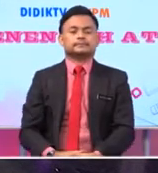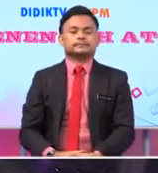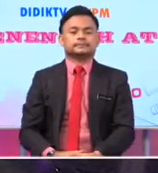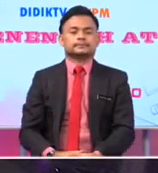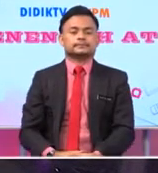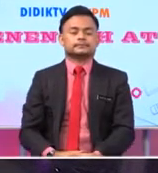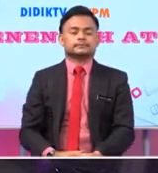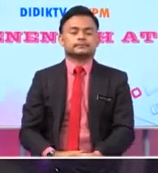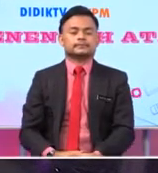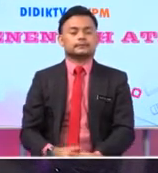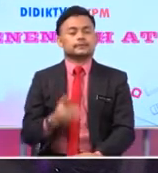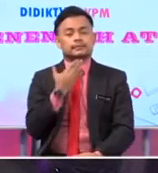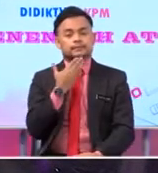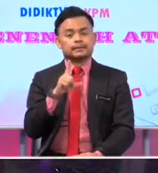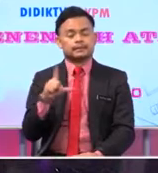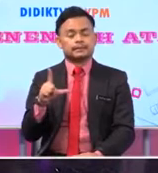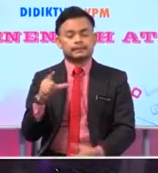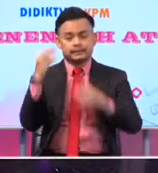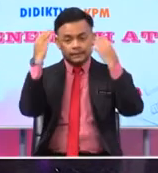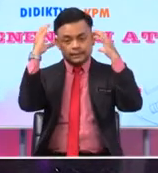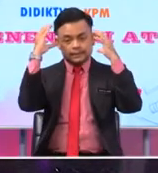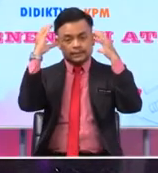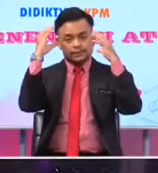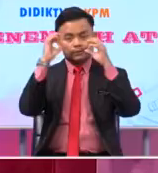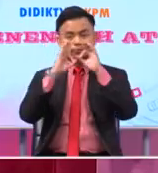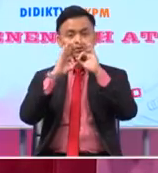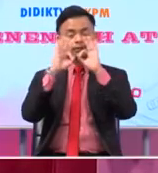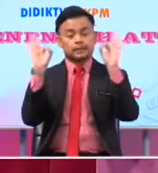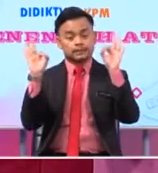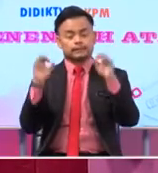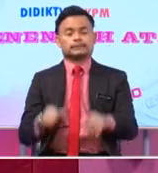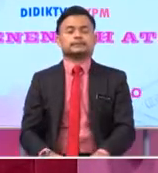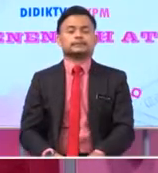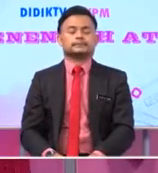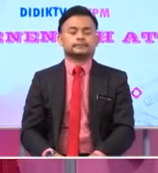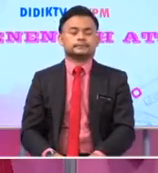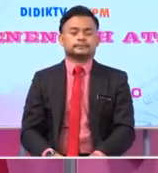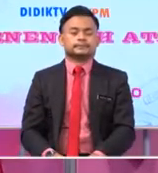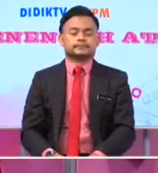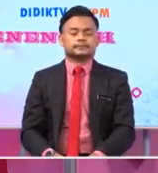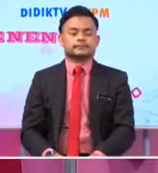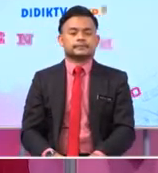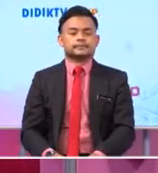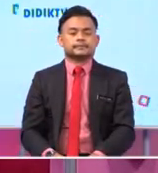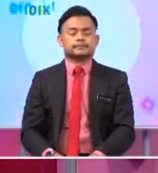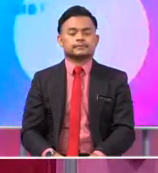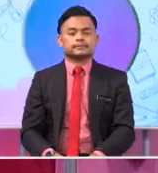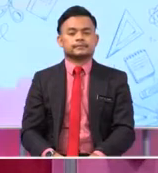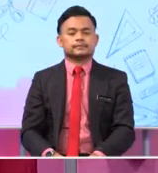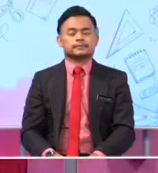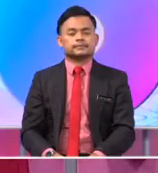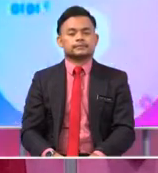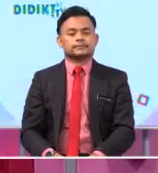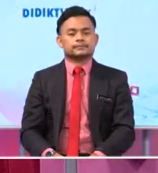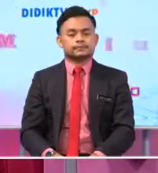nda ah Cikgu akan terangkai berkaitan dengan stendec kandungan dan standart pembelajaran